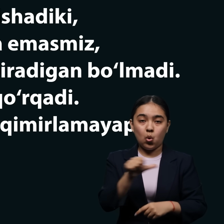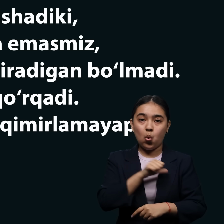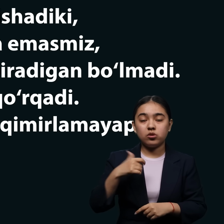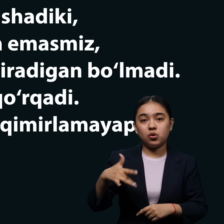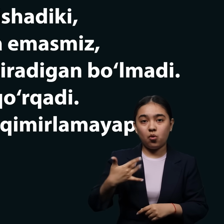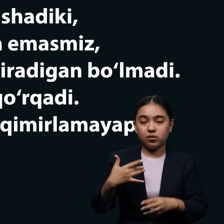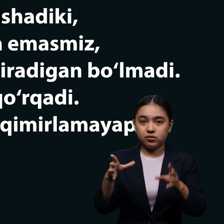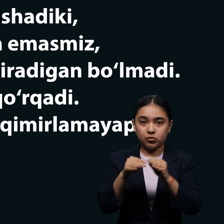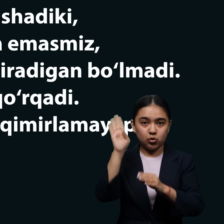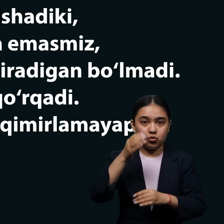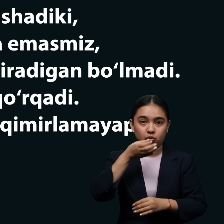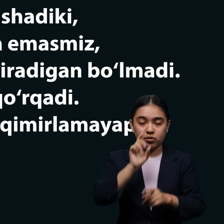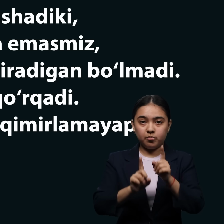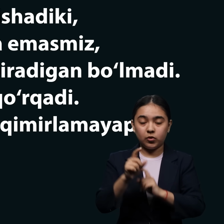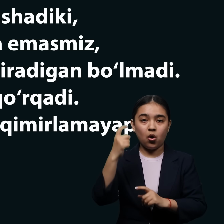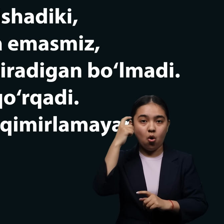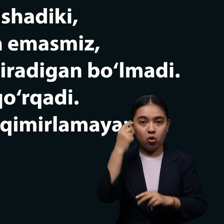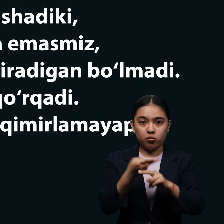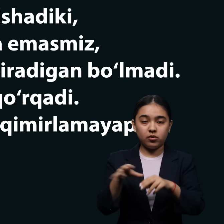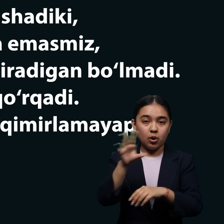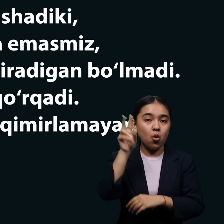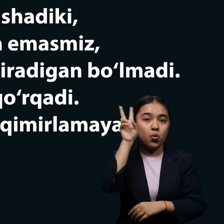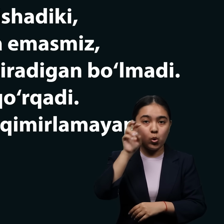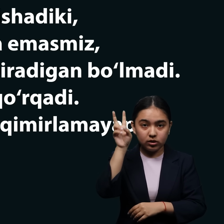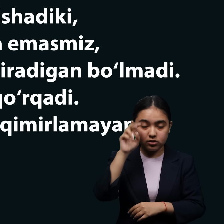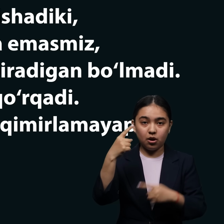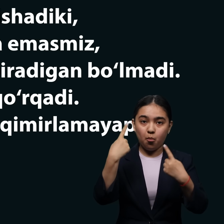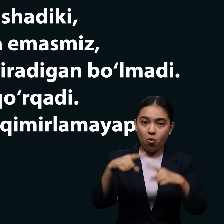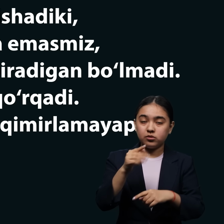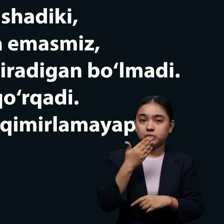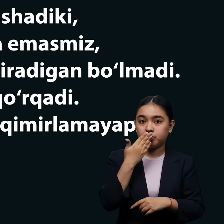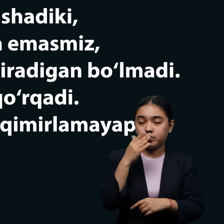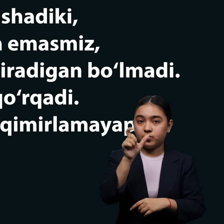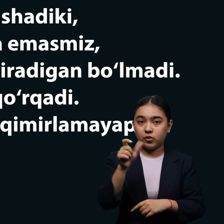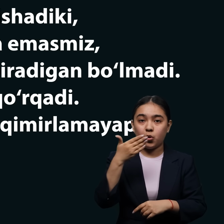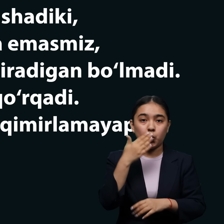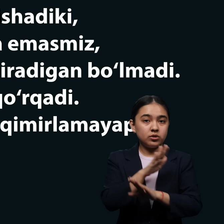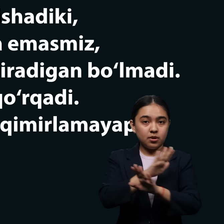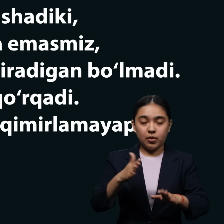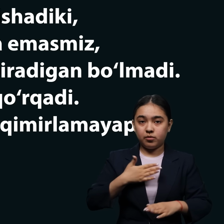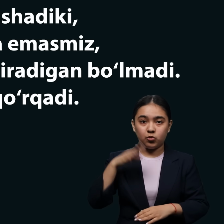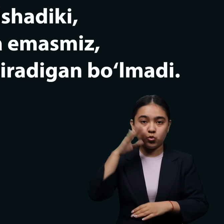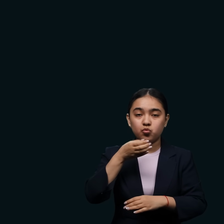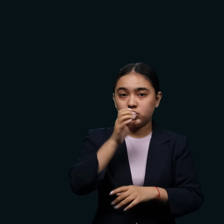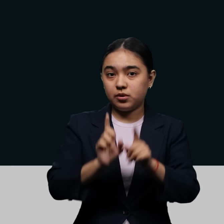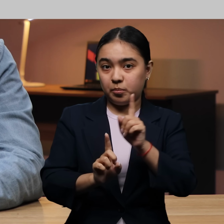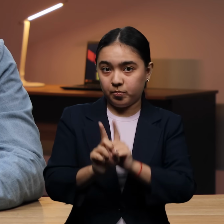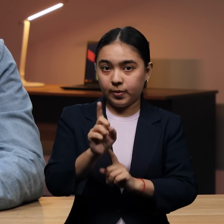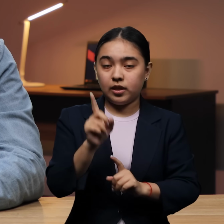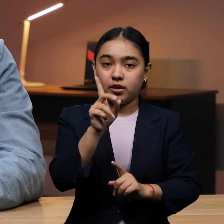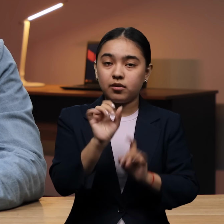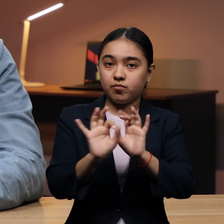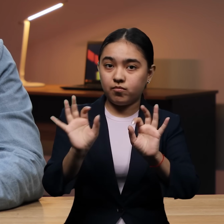ham o'z xohishi bilan suv ichishni boshladi. Hokimdan shu qadar qo'rqishadiki, boshqa ro'zadorlar ham roza emasmiz deya suv icha